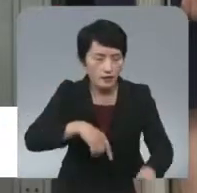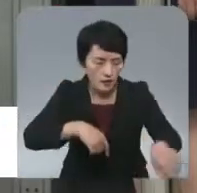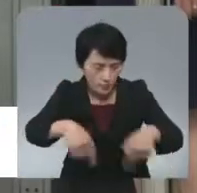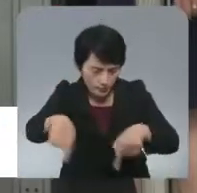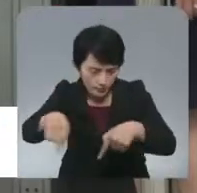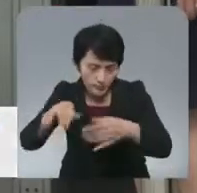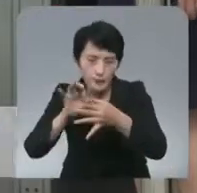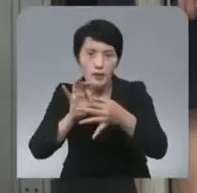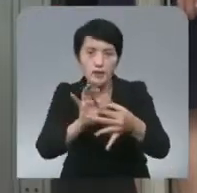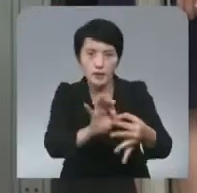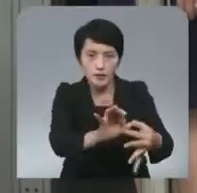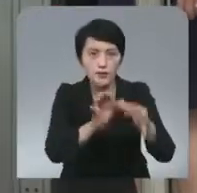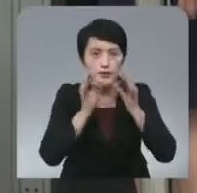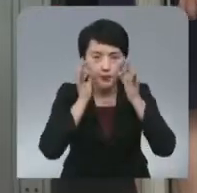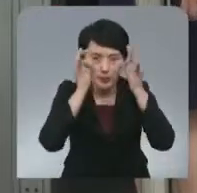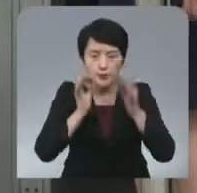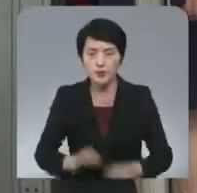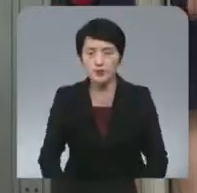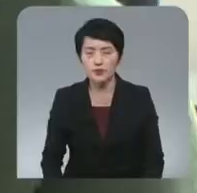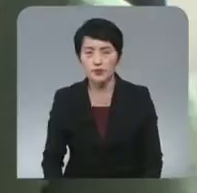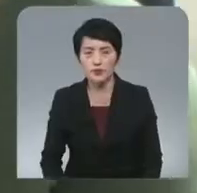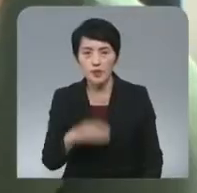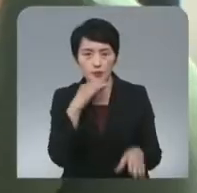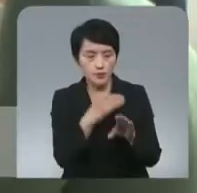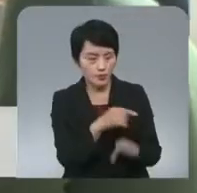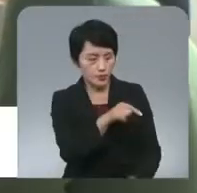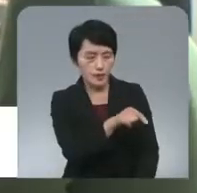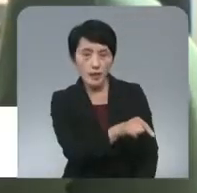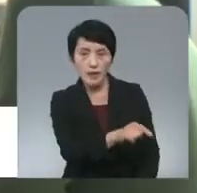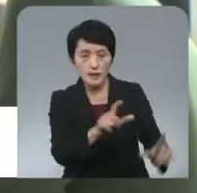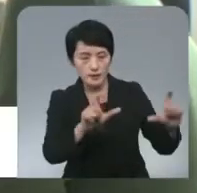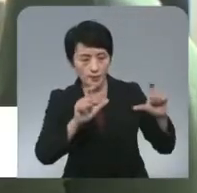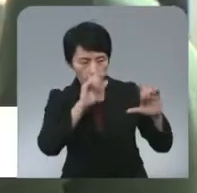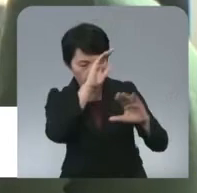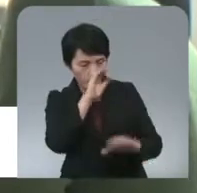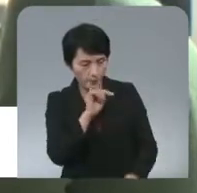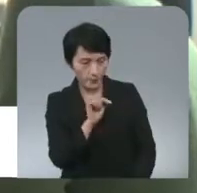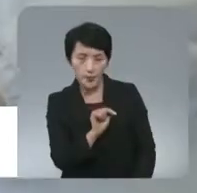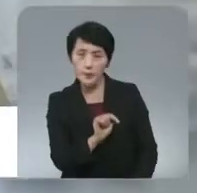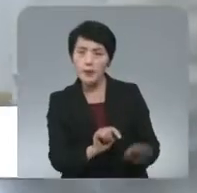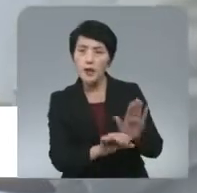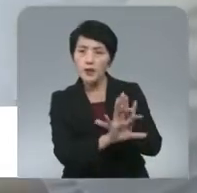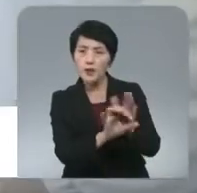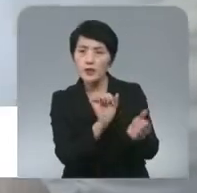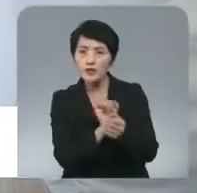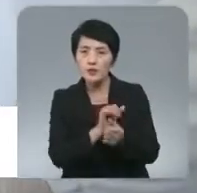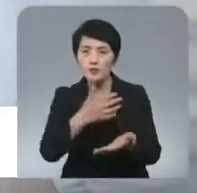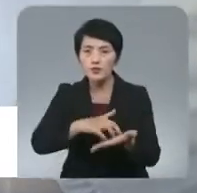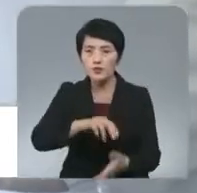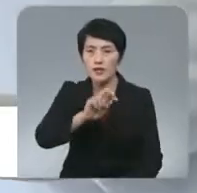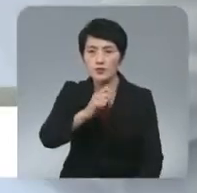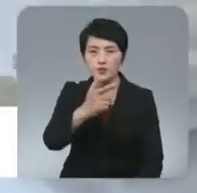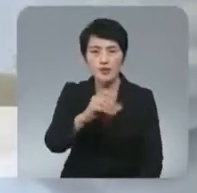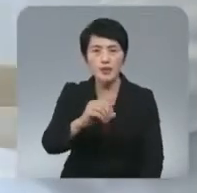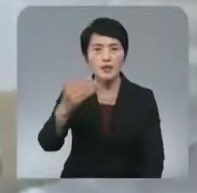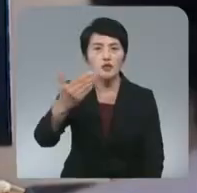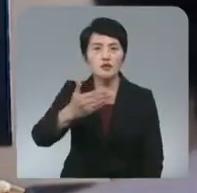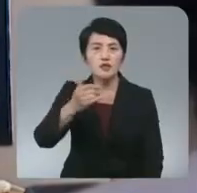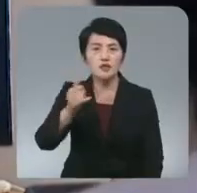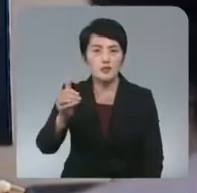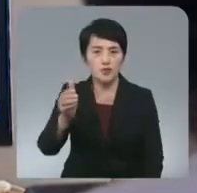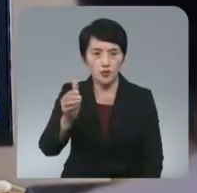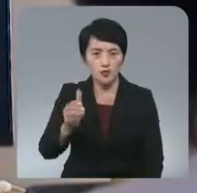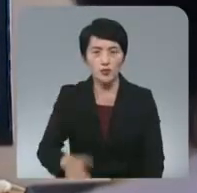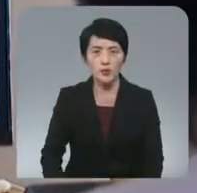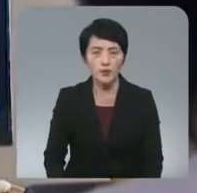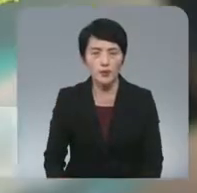务。继金正恩视察药房后，北韩最高人民会议常任委员会委员长崔龙海等北韩劳动